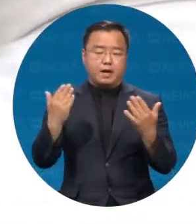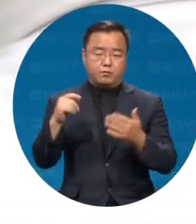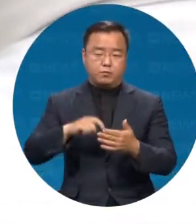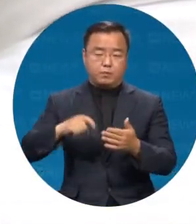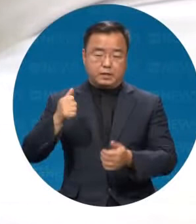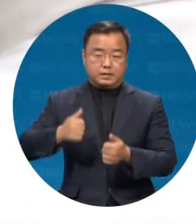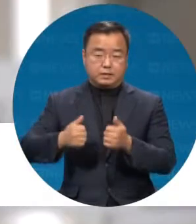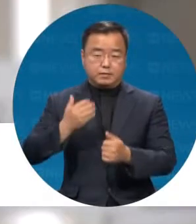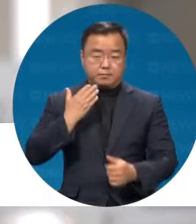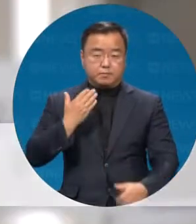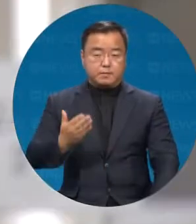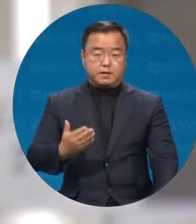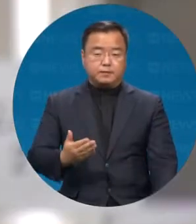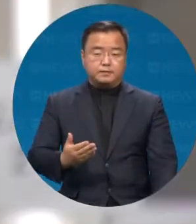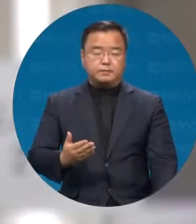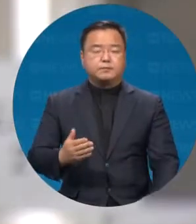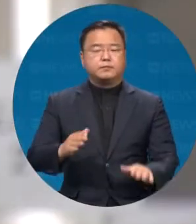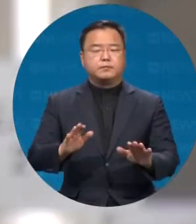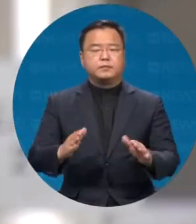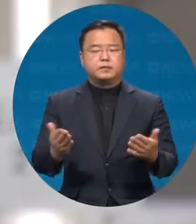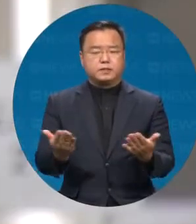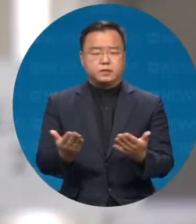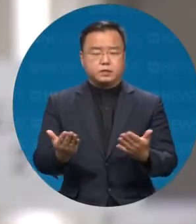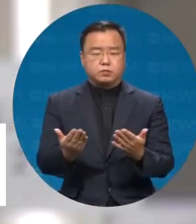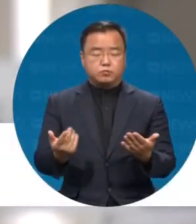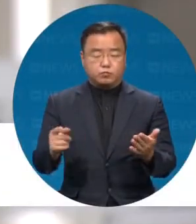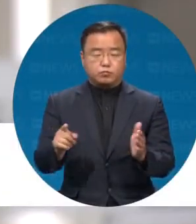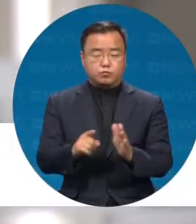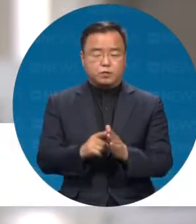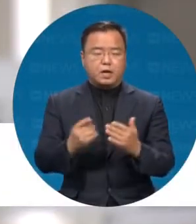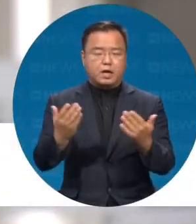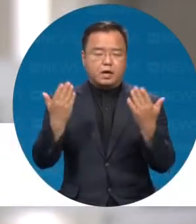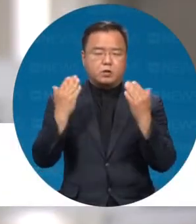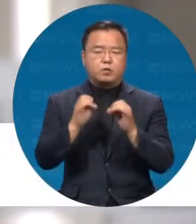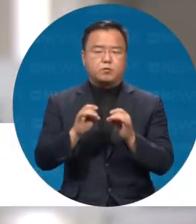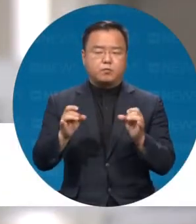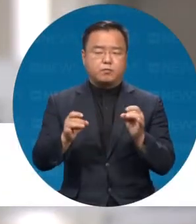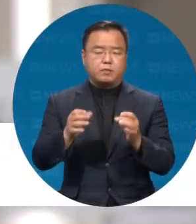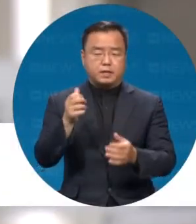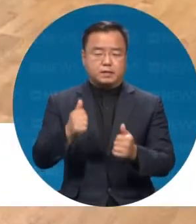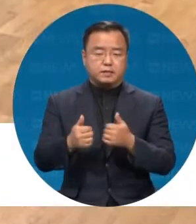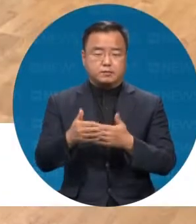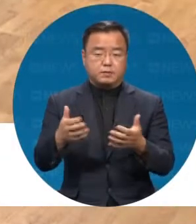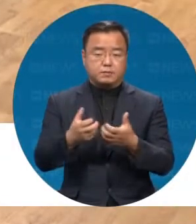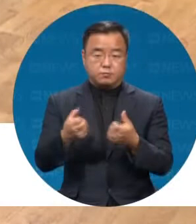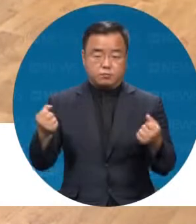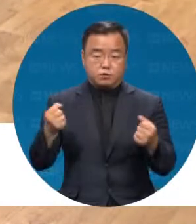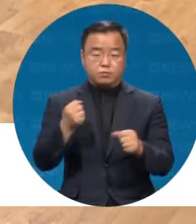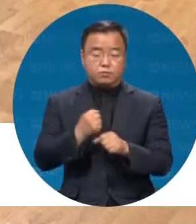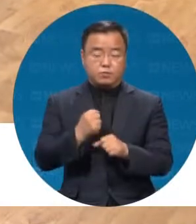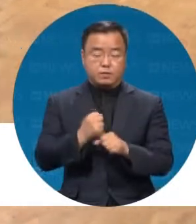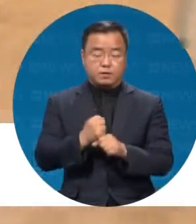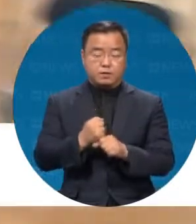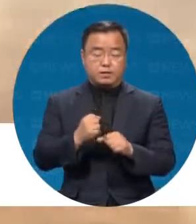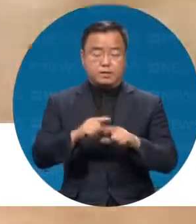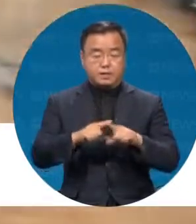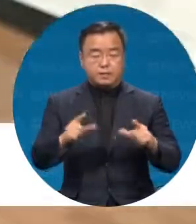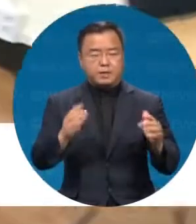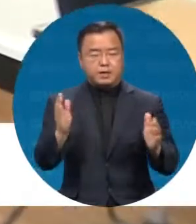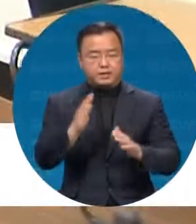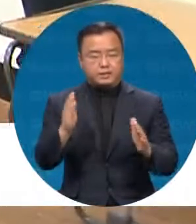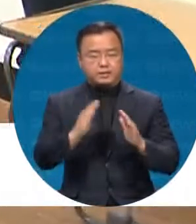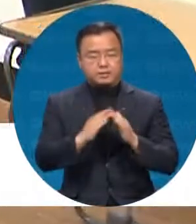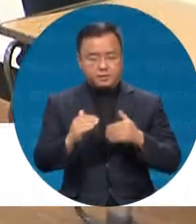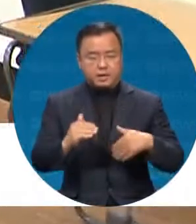보장합니다 이를 위해 학교별로 불리고 사실을 마련하고 일반 학생이 모두 돌아간 뒤 확진 학생을 하교 시 키 는